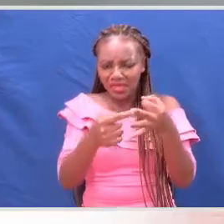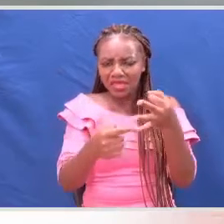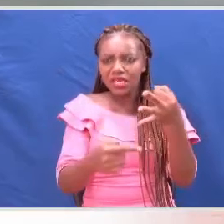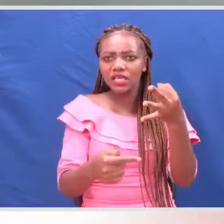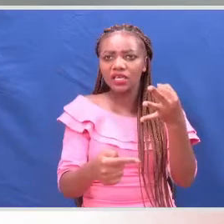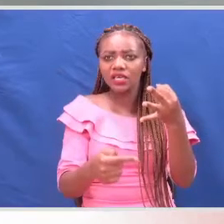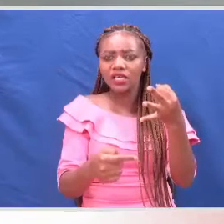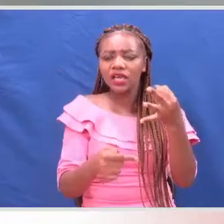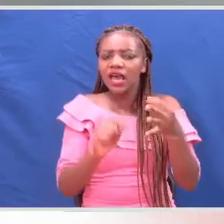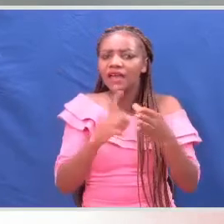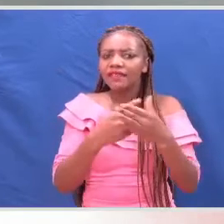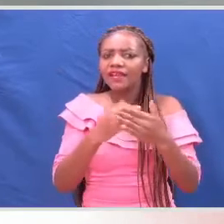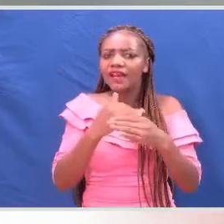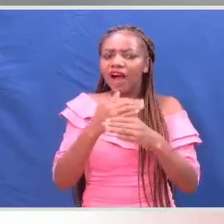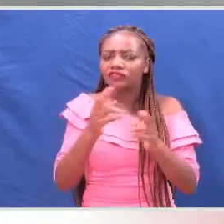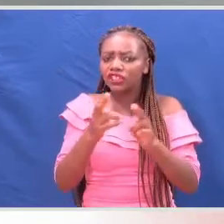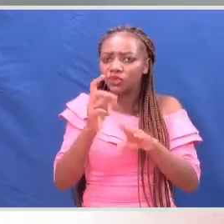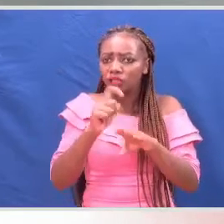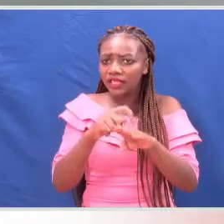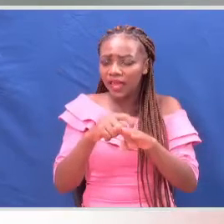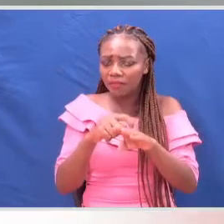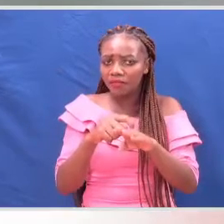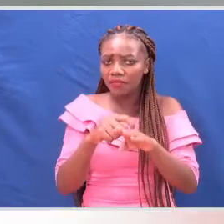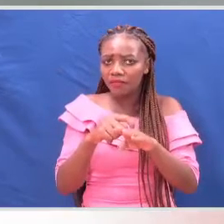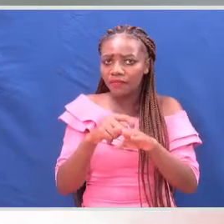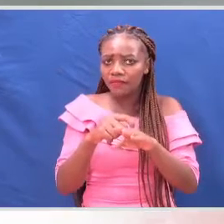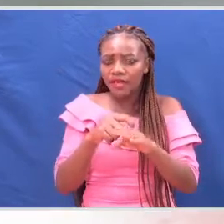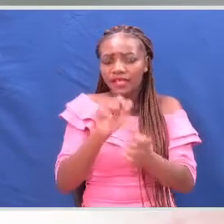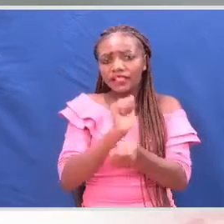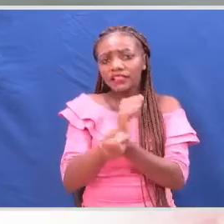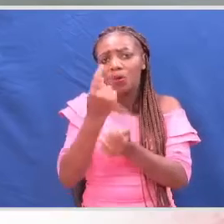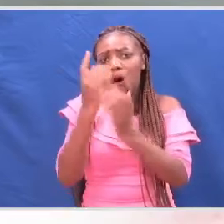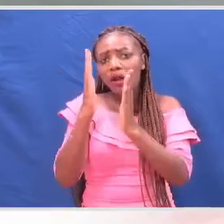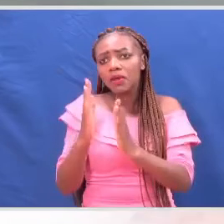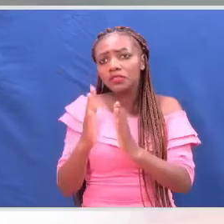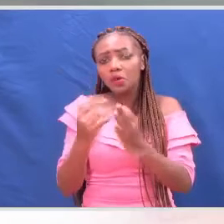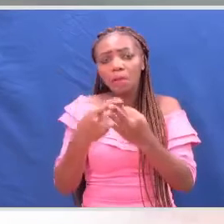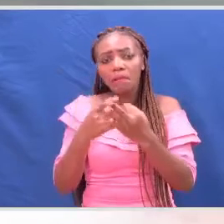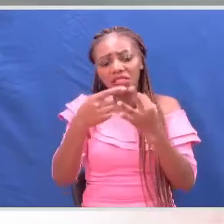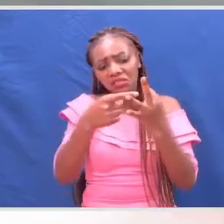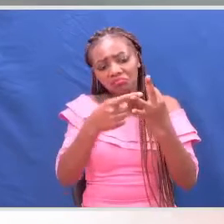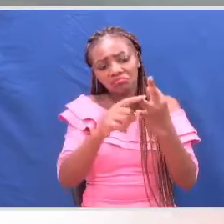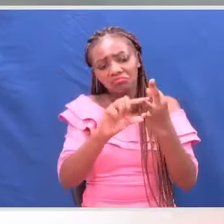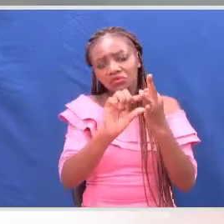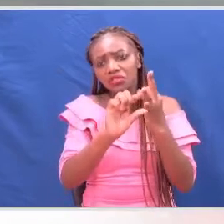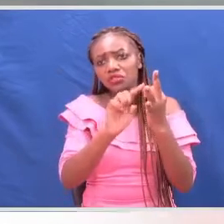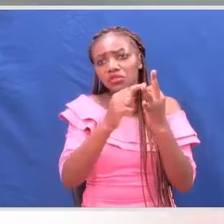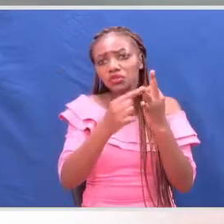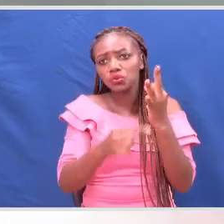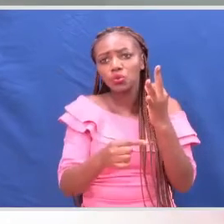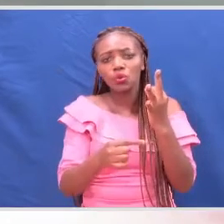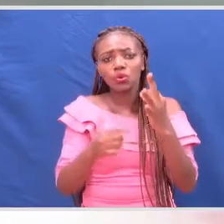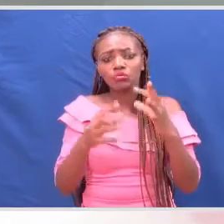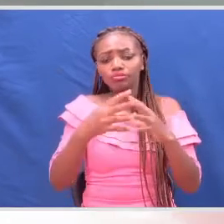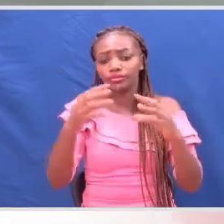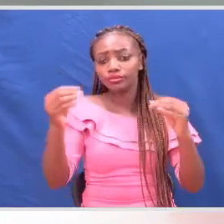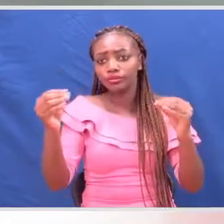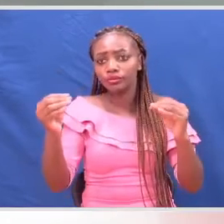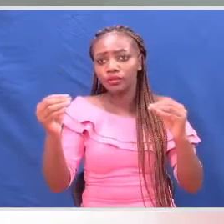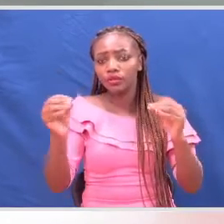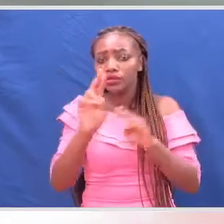Baada ya muda kidogo, polisi wakaweza kukamata mtu mmoja, lakini wale wengine waliweza kutoroka wakiwa na abiri